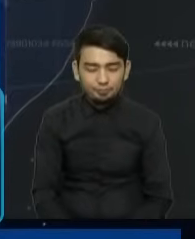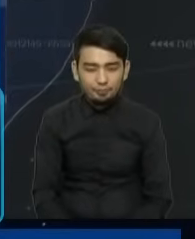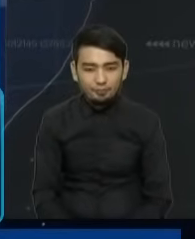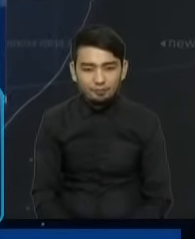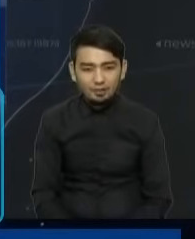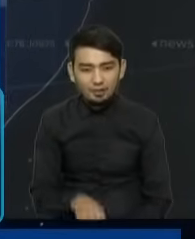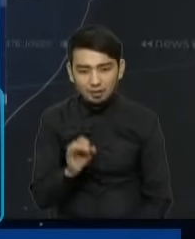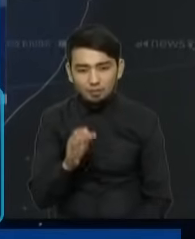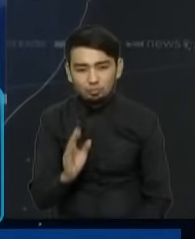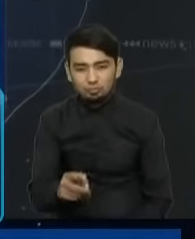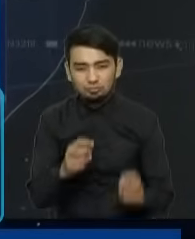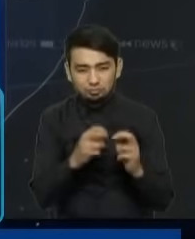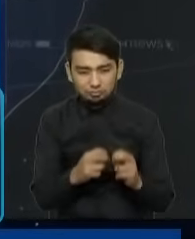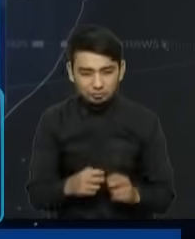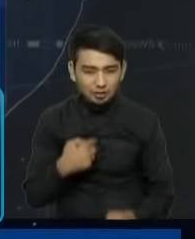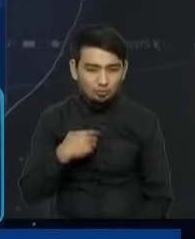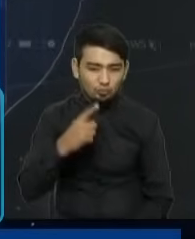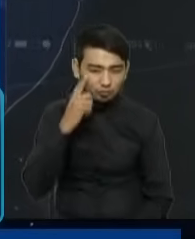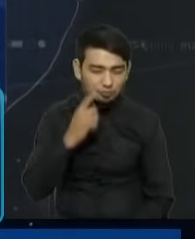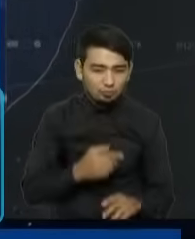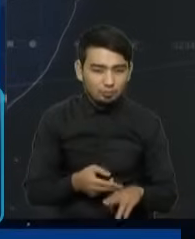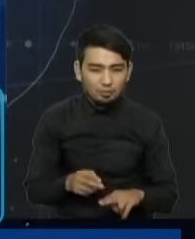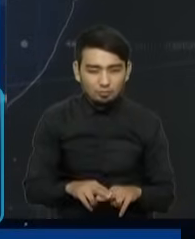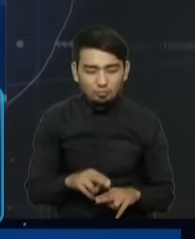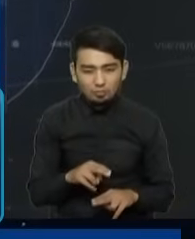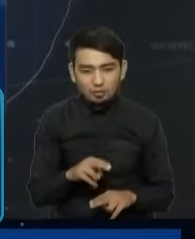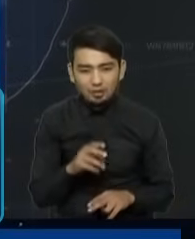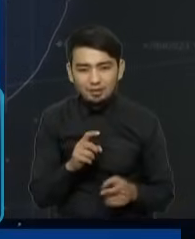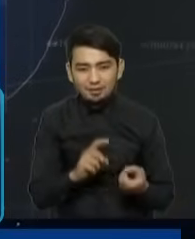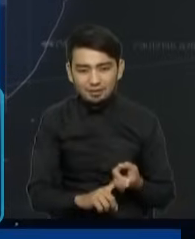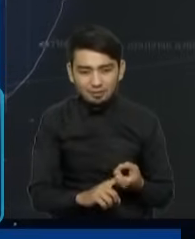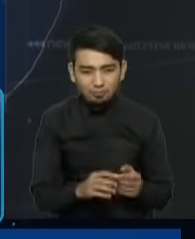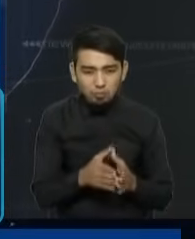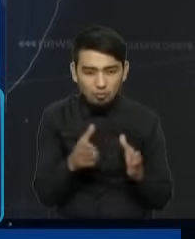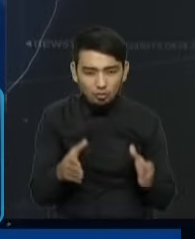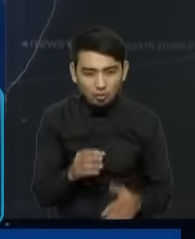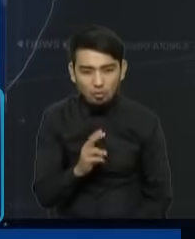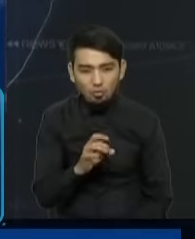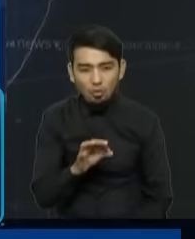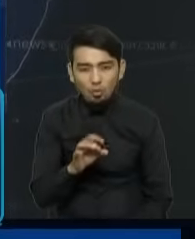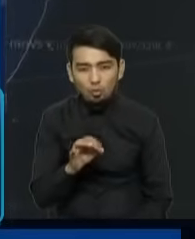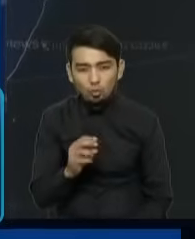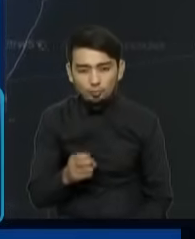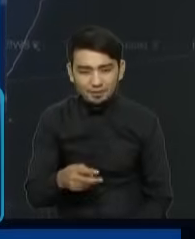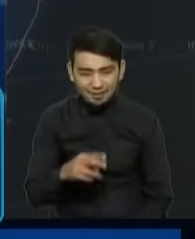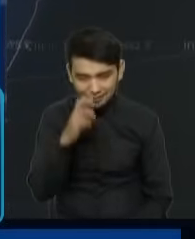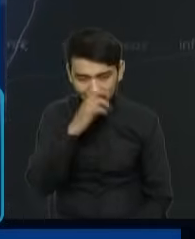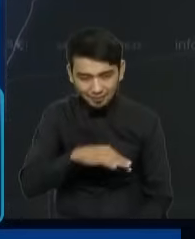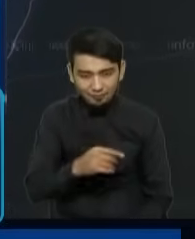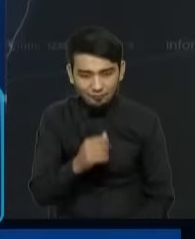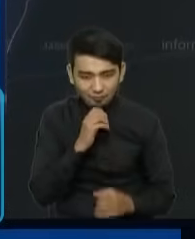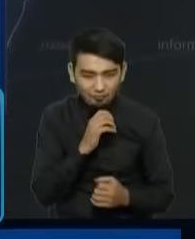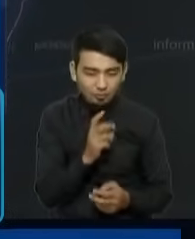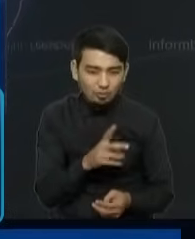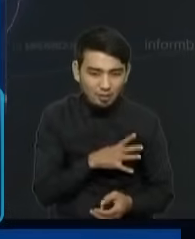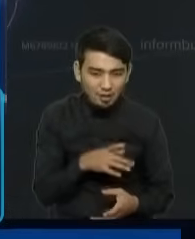и расследования, ну, я так думаю, потому что в связи с большой коррупцией в стране в целом. И эти